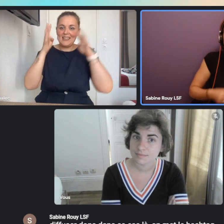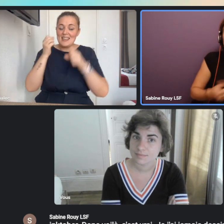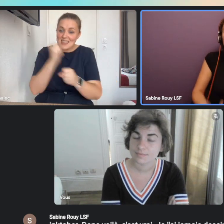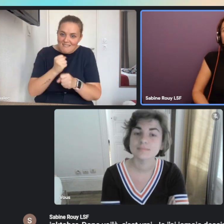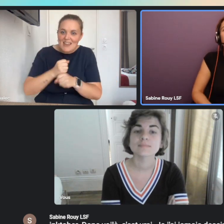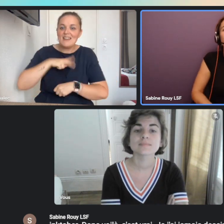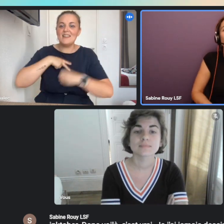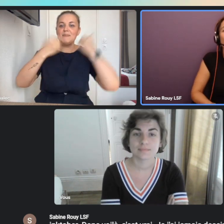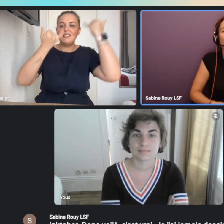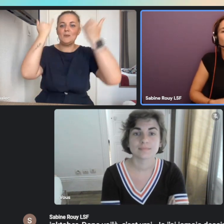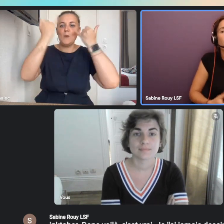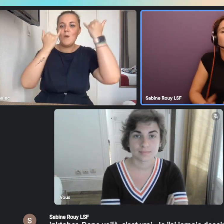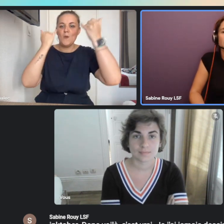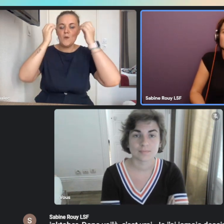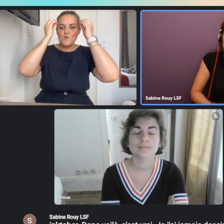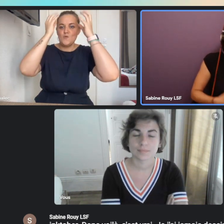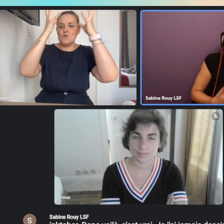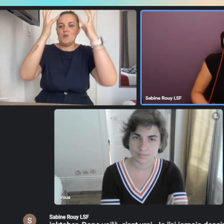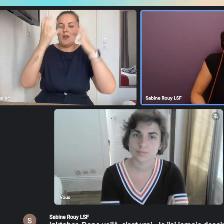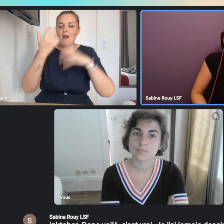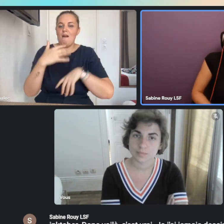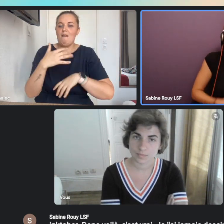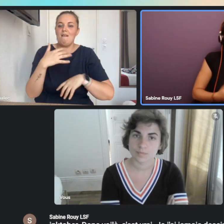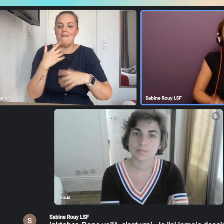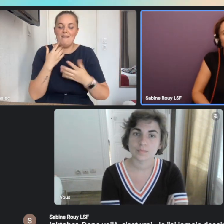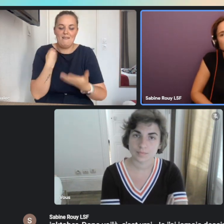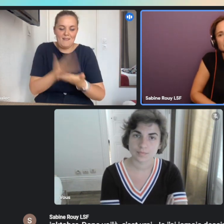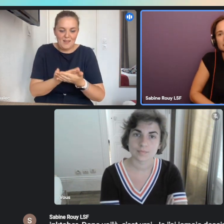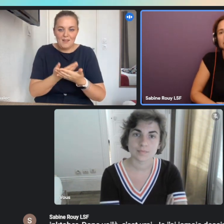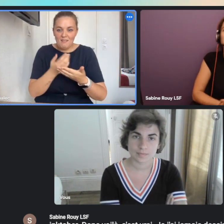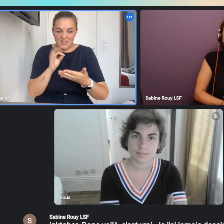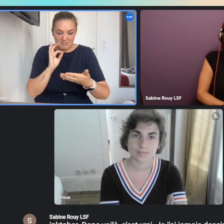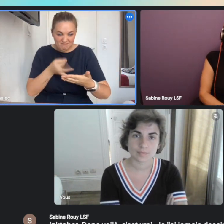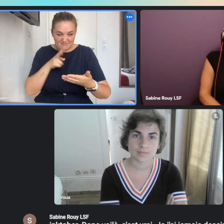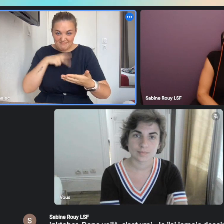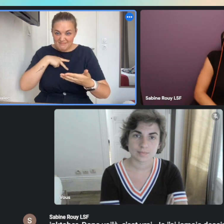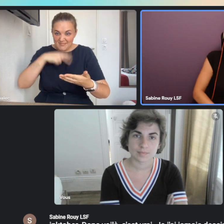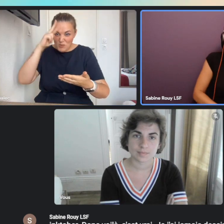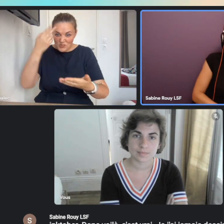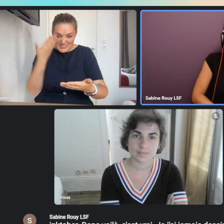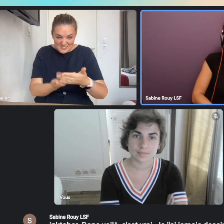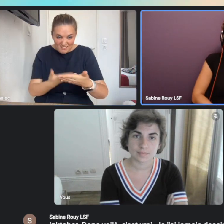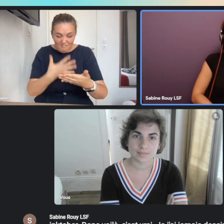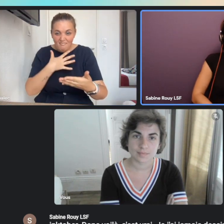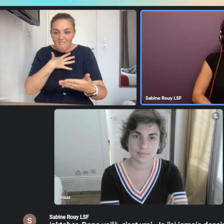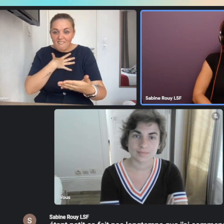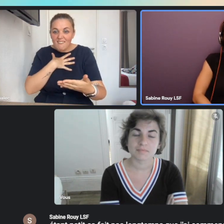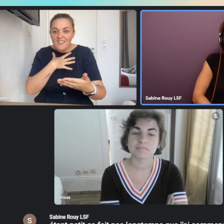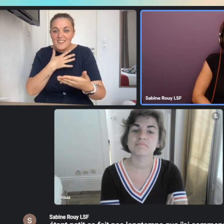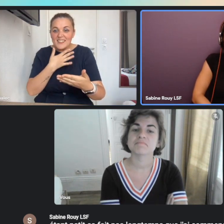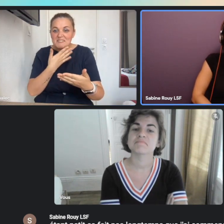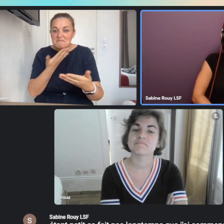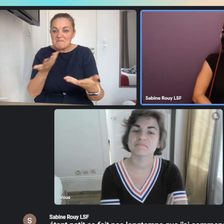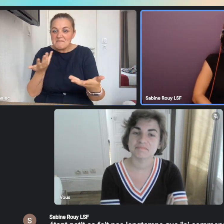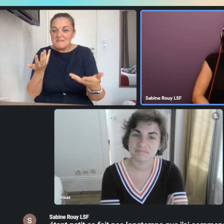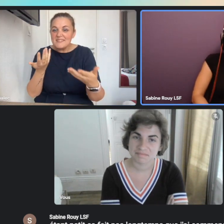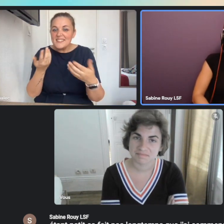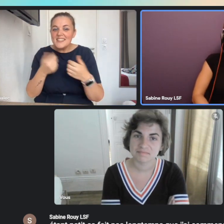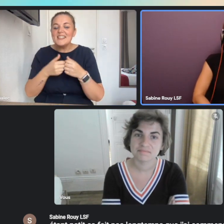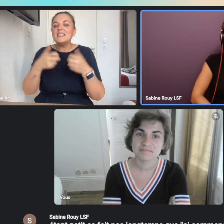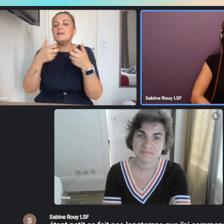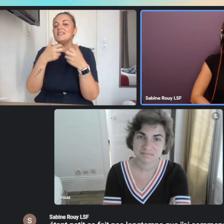fait travailler, bah, l'imagination, la créativité, et je me dis: «Ah mais moi, je peux faire ça, je